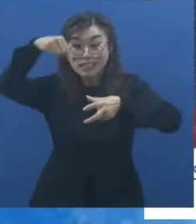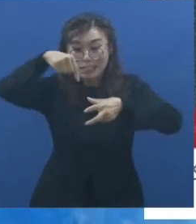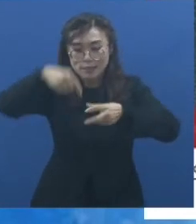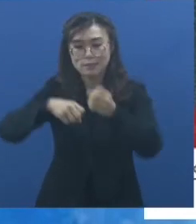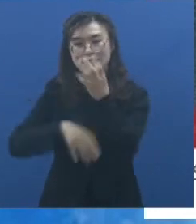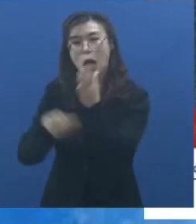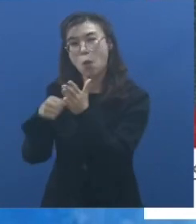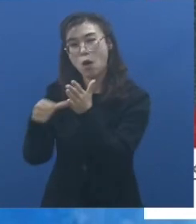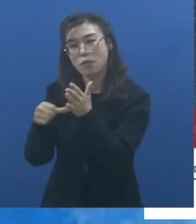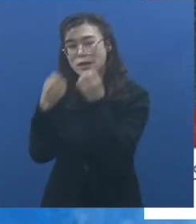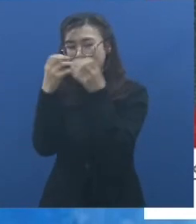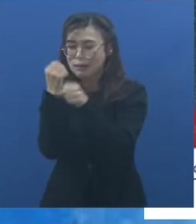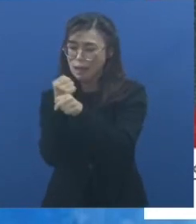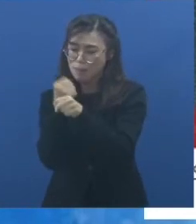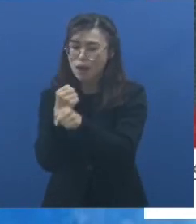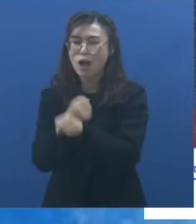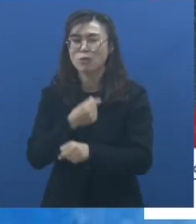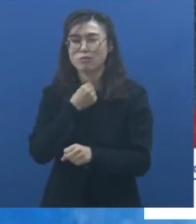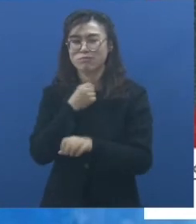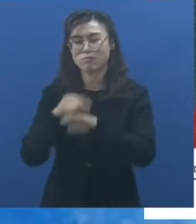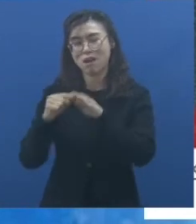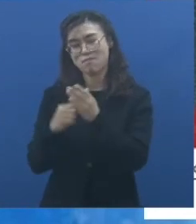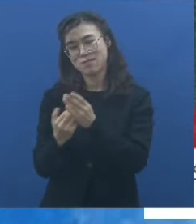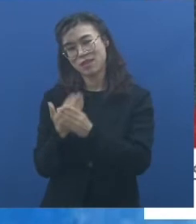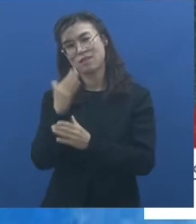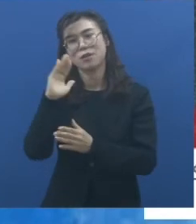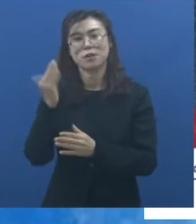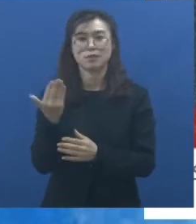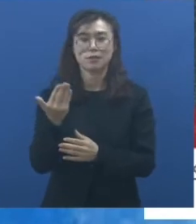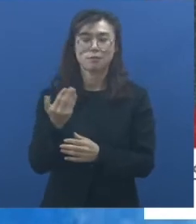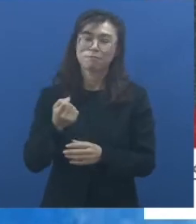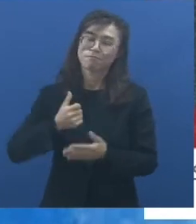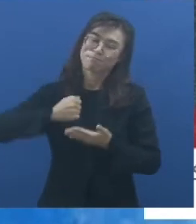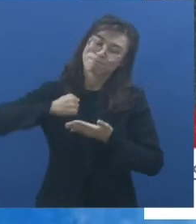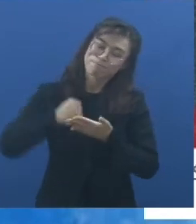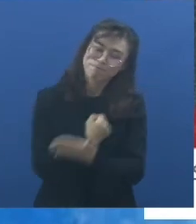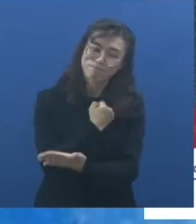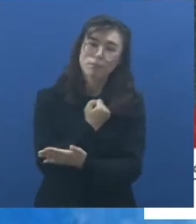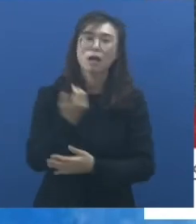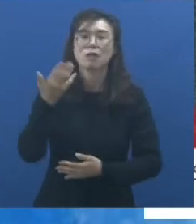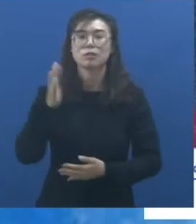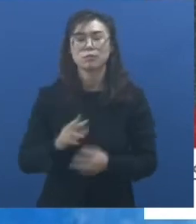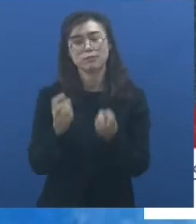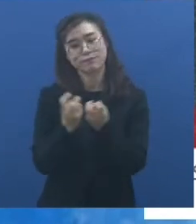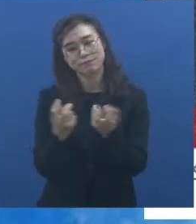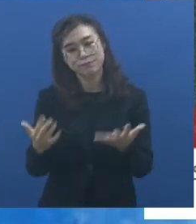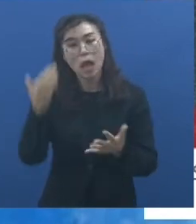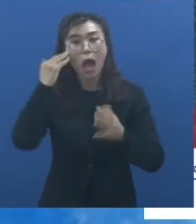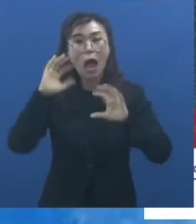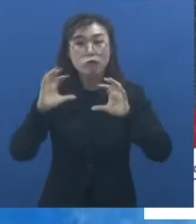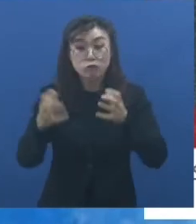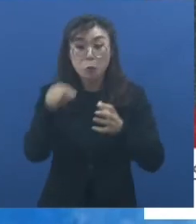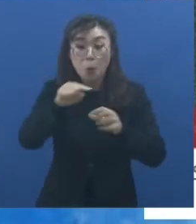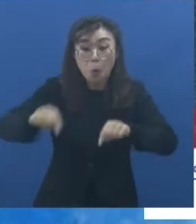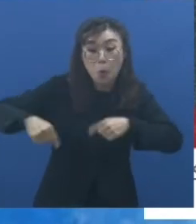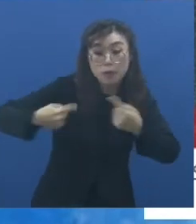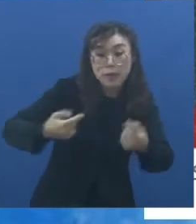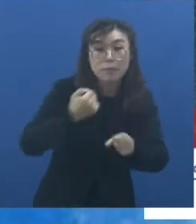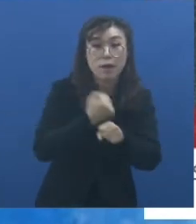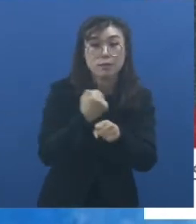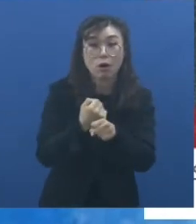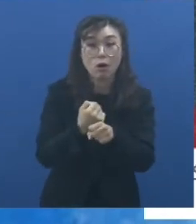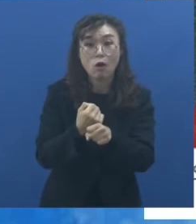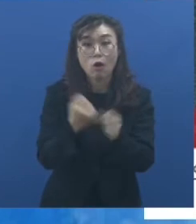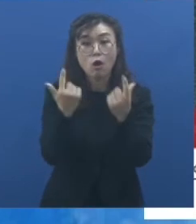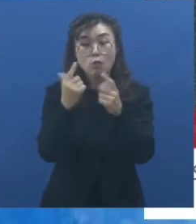든 거예요 아 좀 식품 셀프 저그 줘 우도 우리 그래도 어쩔 수 없죠 우리나라도 여기에 같이 참여를 해서 없고 강물